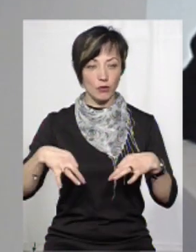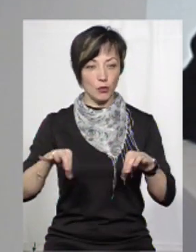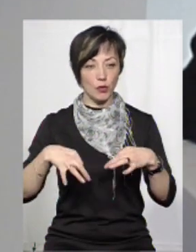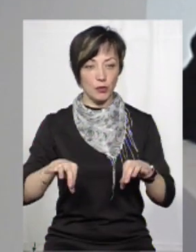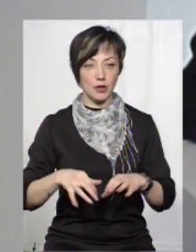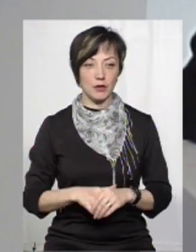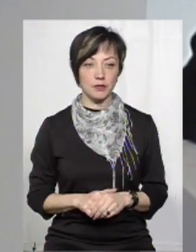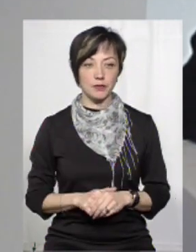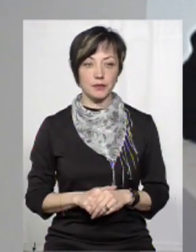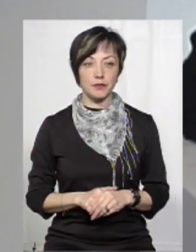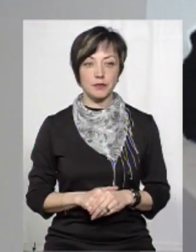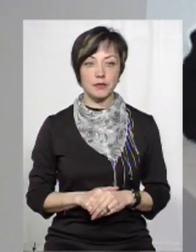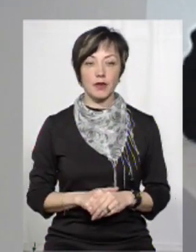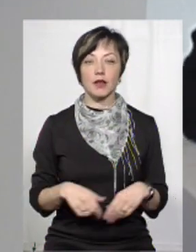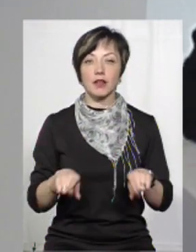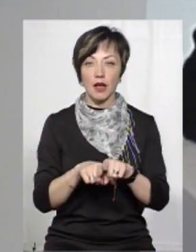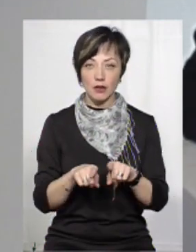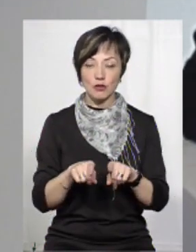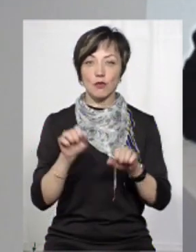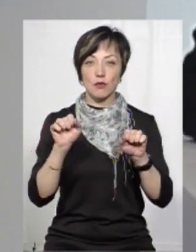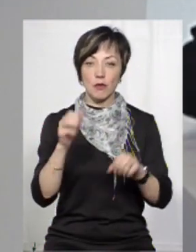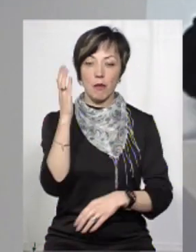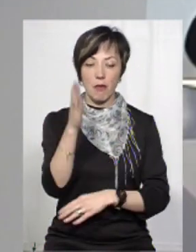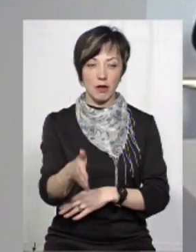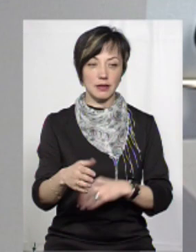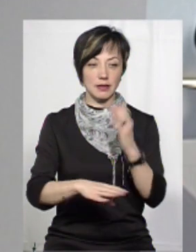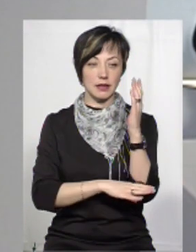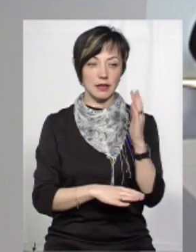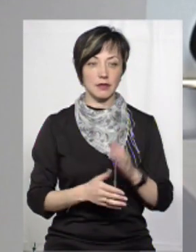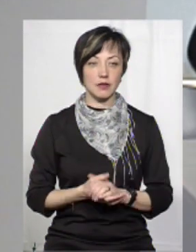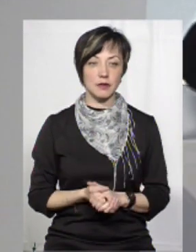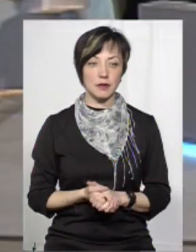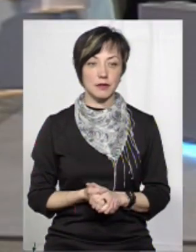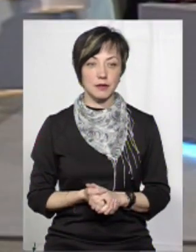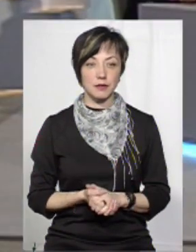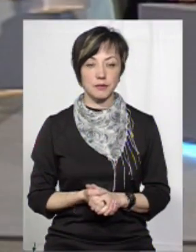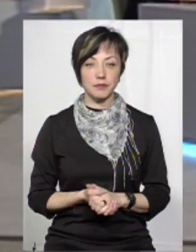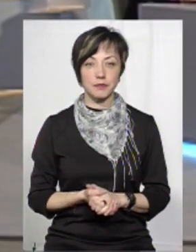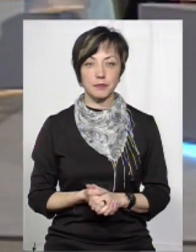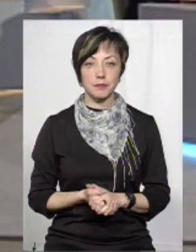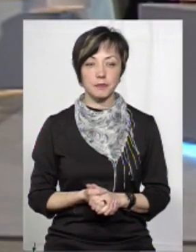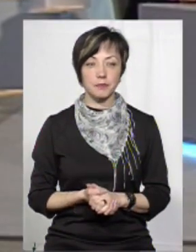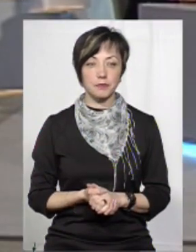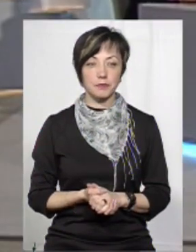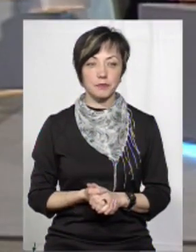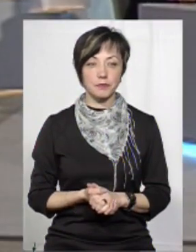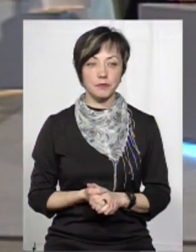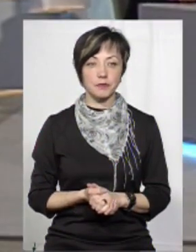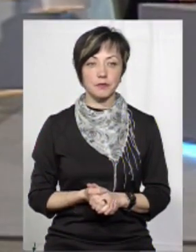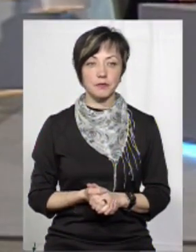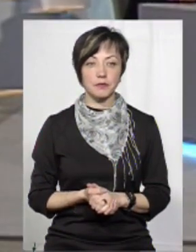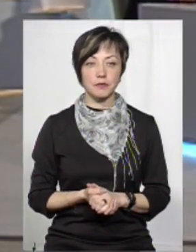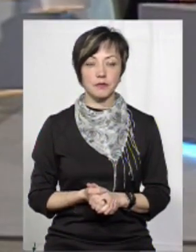автомобілі. І на них теж падає, падають гілки, а то й дерева падають, до